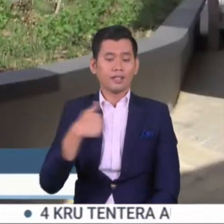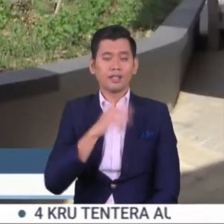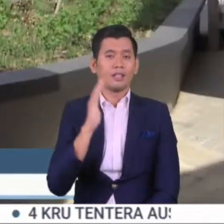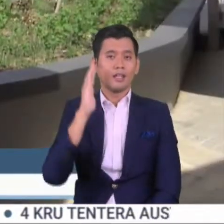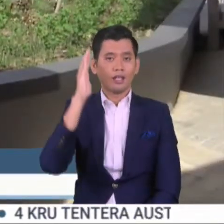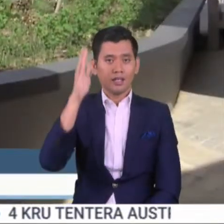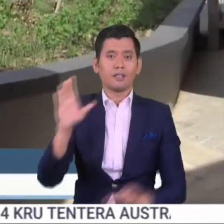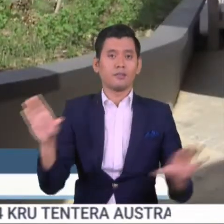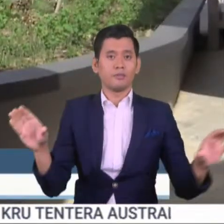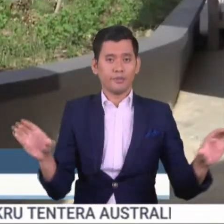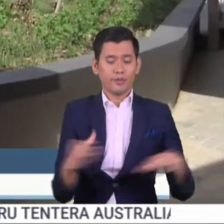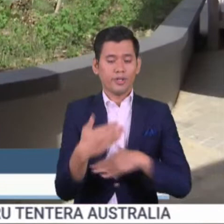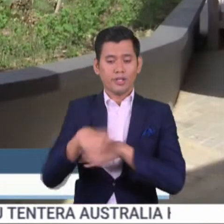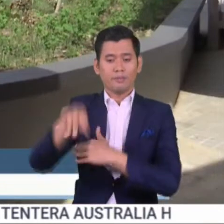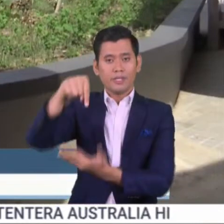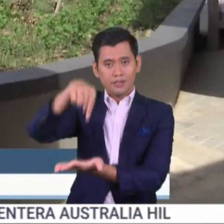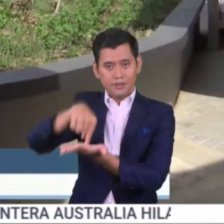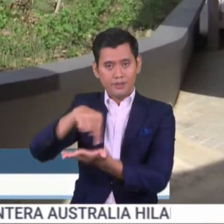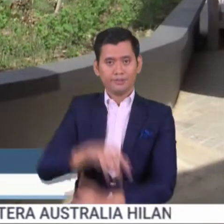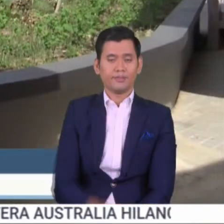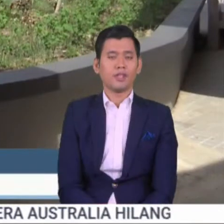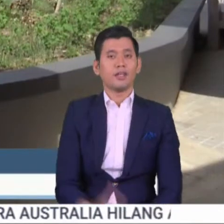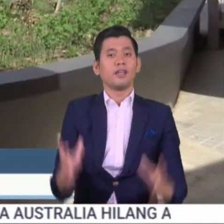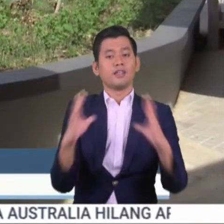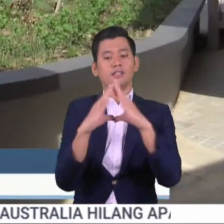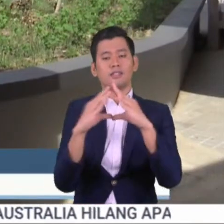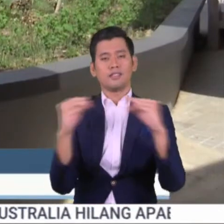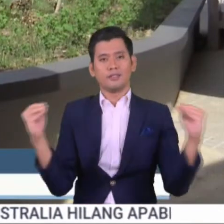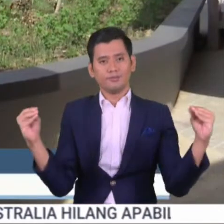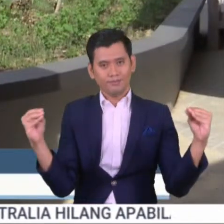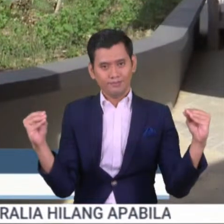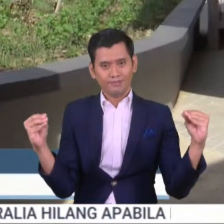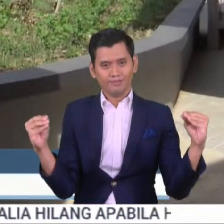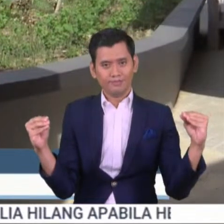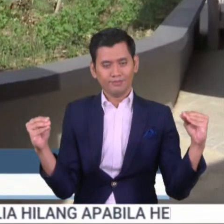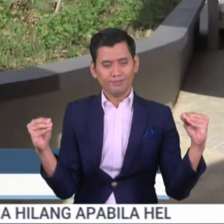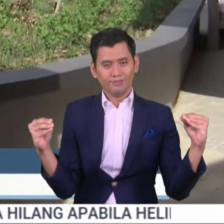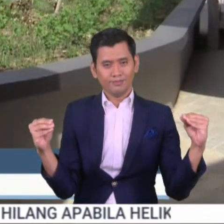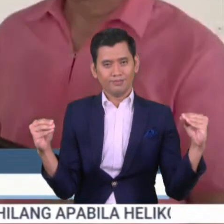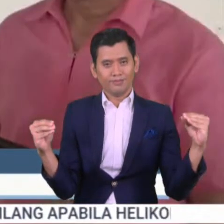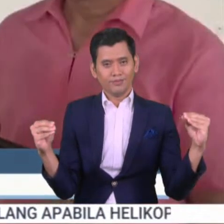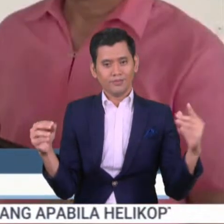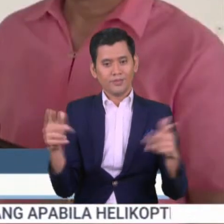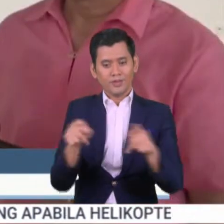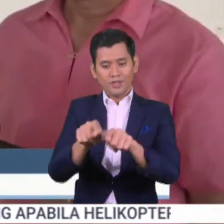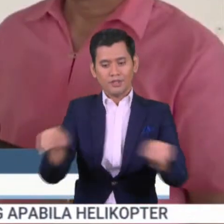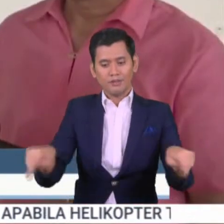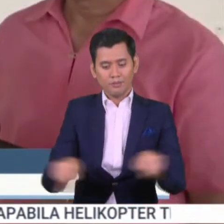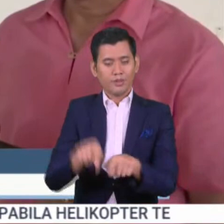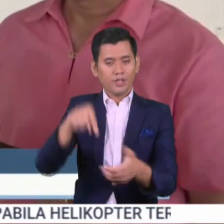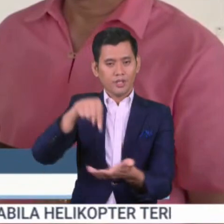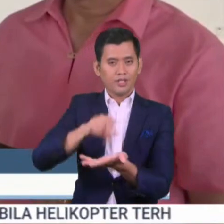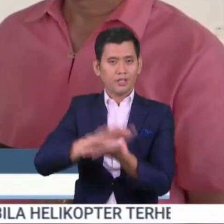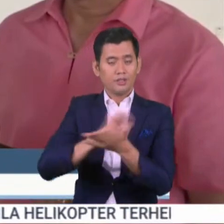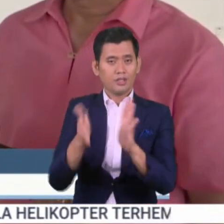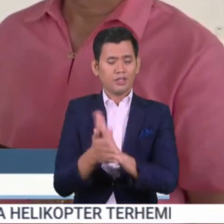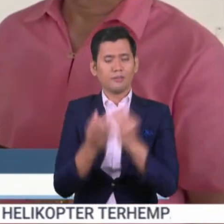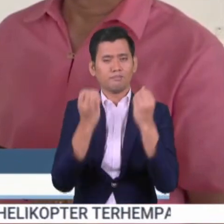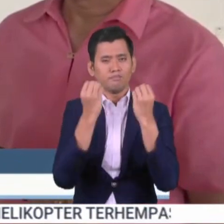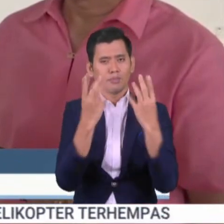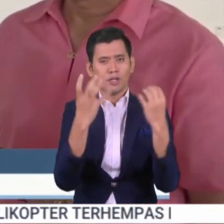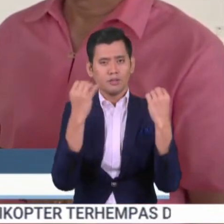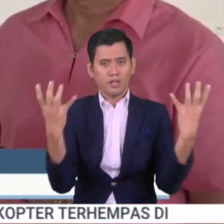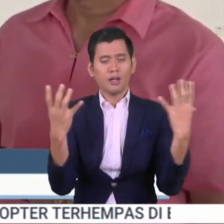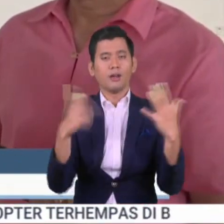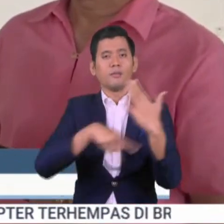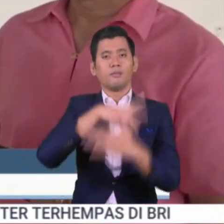buat selepas inilah. Dengan siapnya expanded ini nanti, maka banyaklah program-program